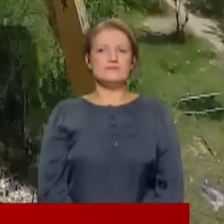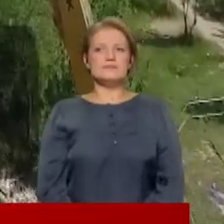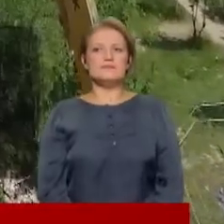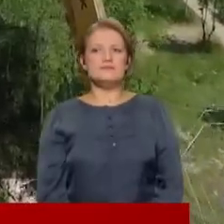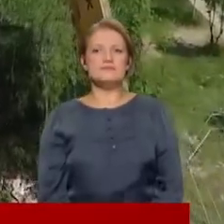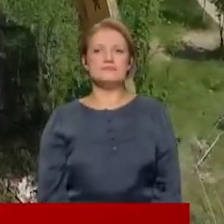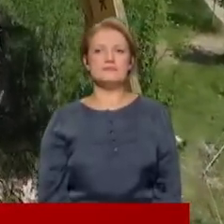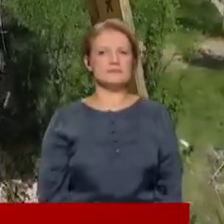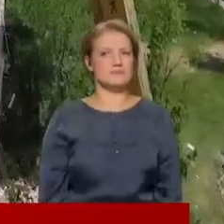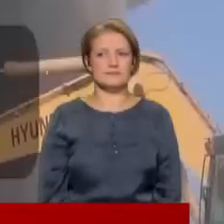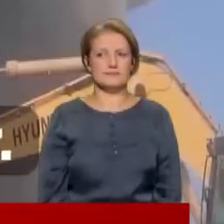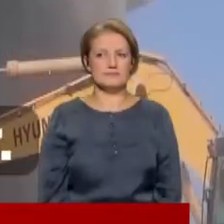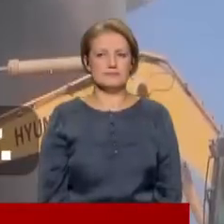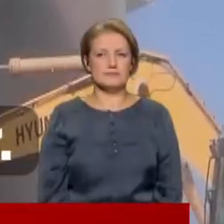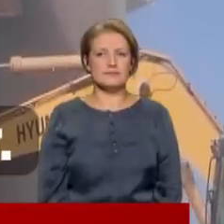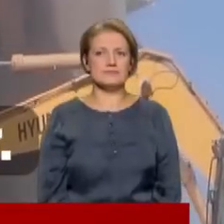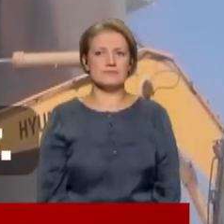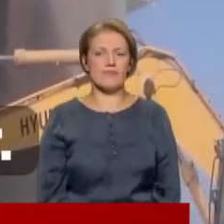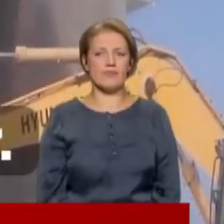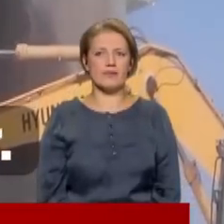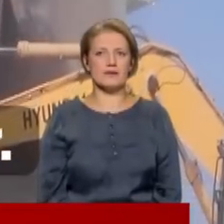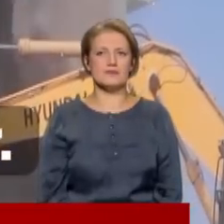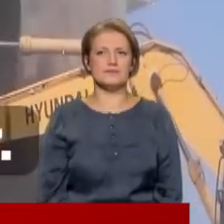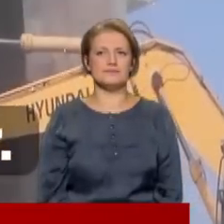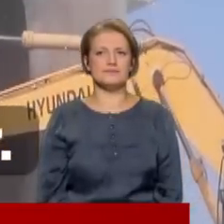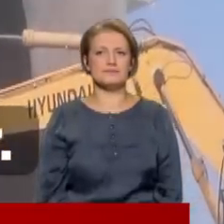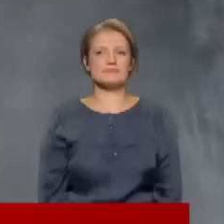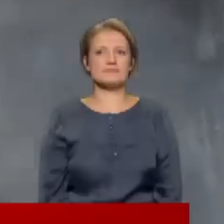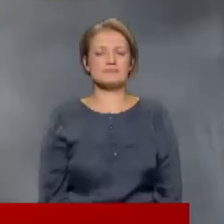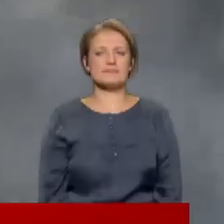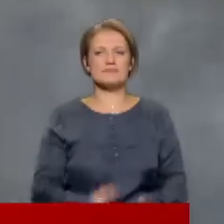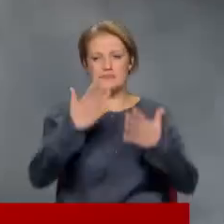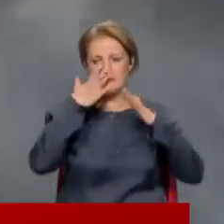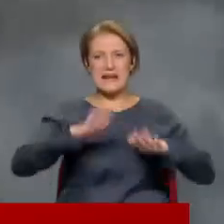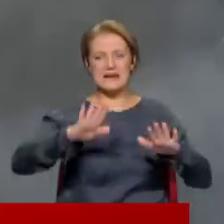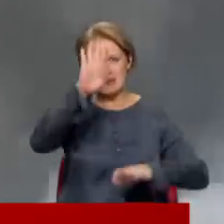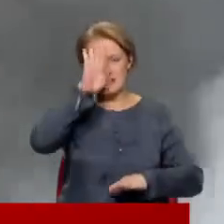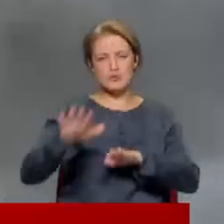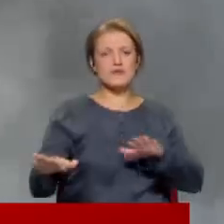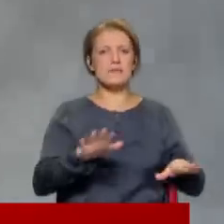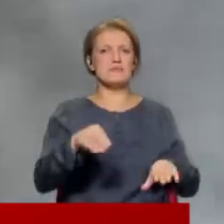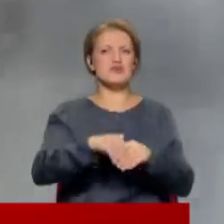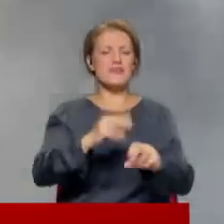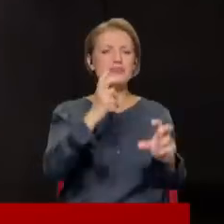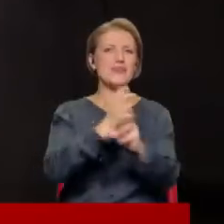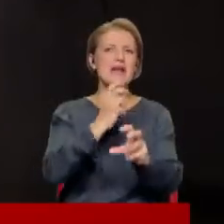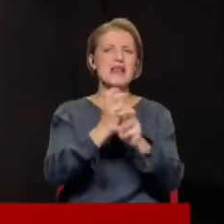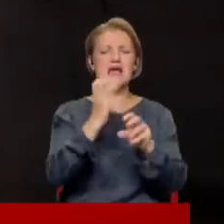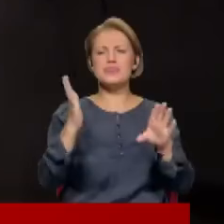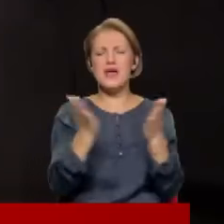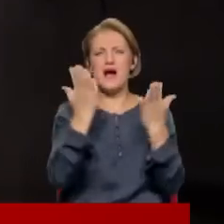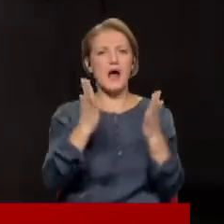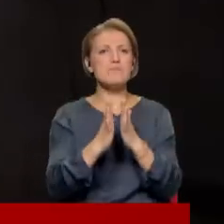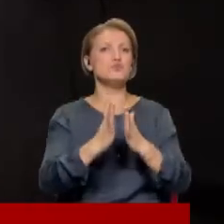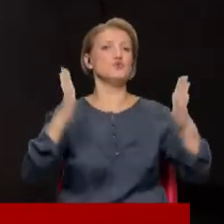kalkabilme ihtimali çok gözükmüyor. O yüzden bizim hızlı davranmamız icap ediyor. Beklenen İstanbul depremi için tehlikenin nedenli